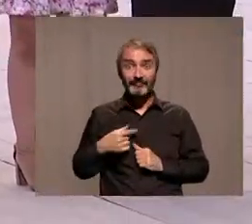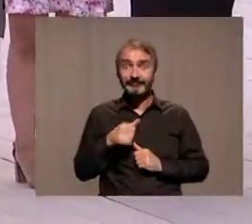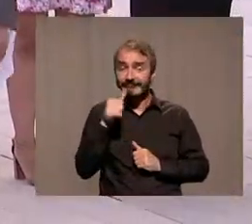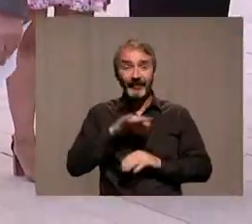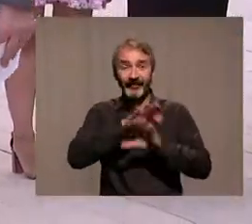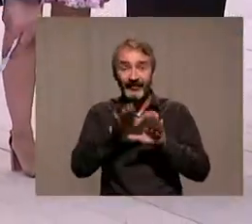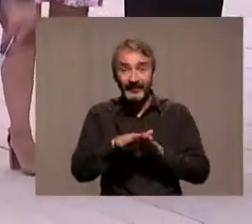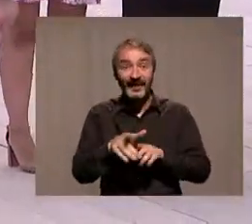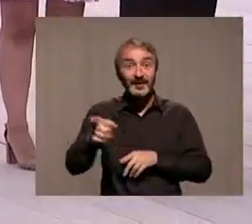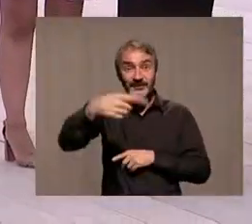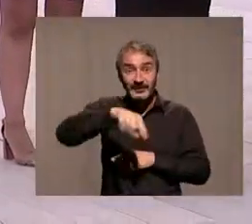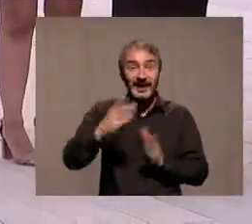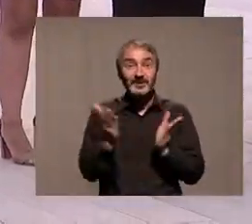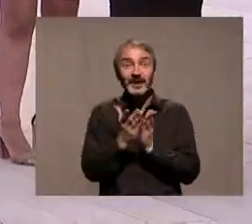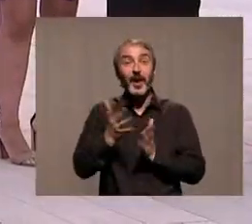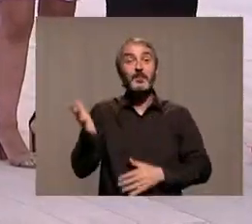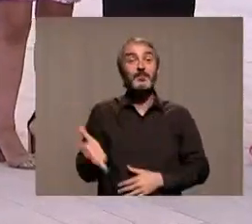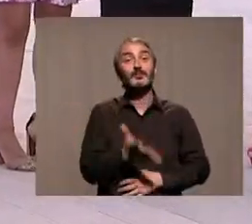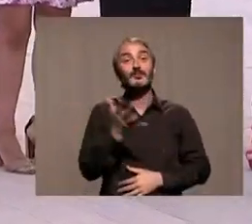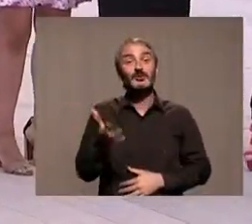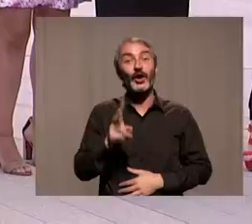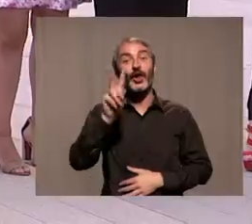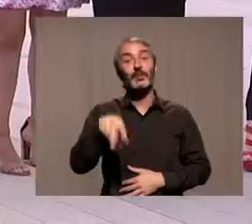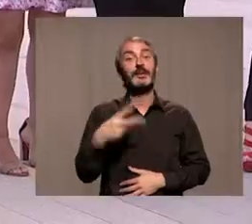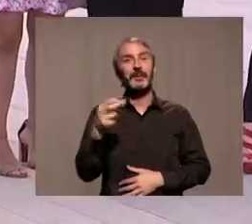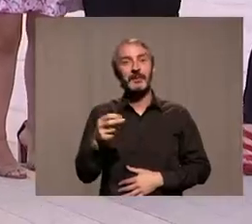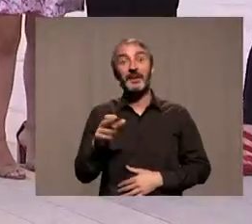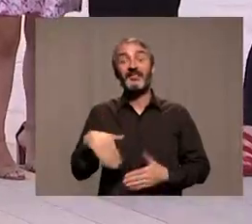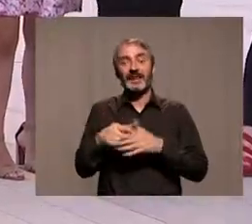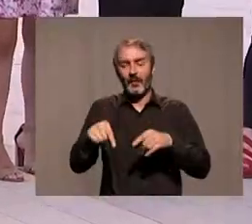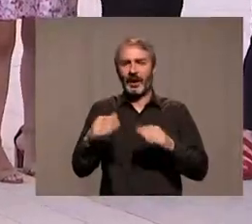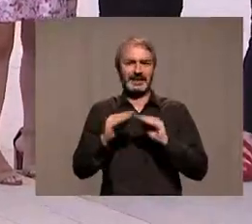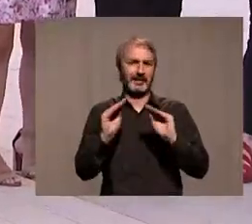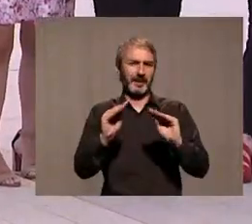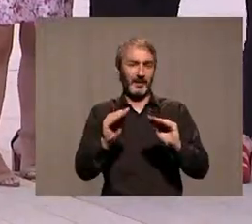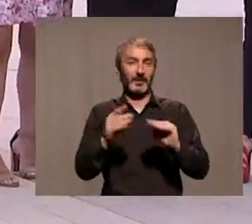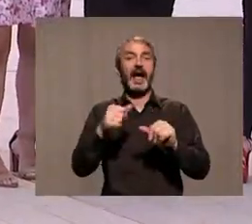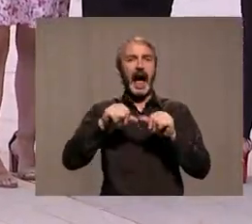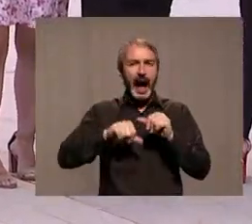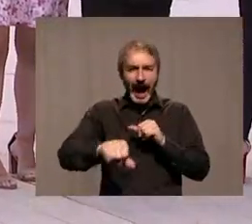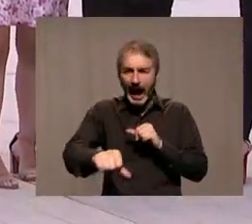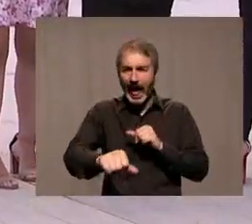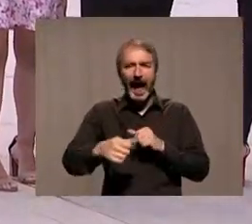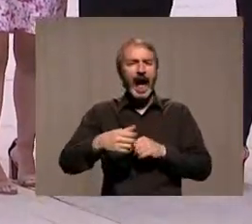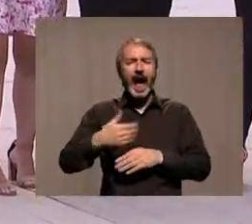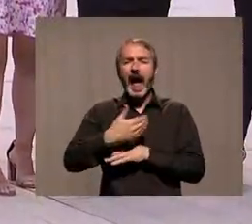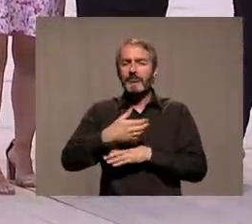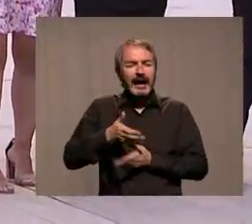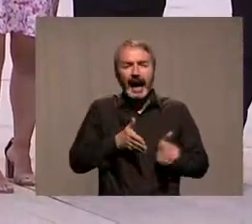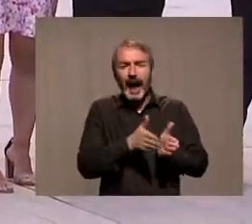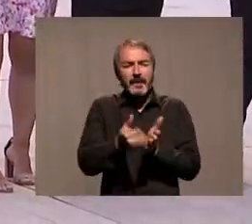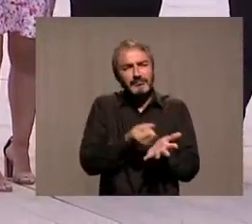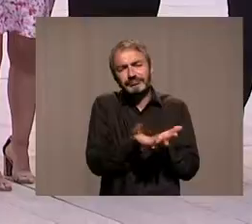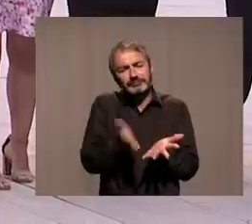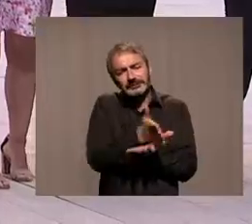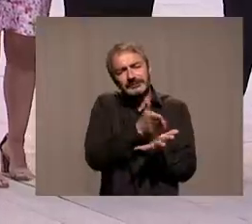s'acaba. Estudiants de la promoció 2020. Fins avui la UPF ha estat casa vostra. A partir d'ara se us obren 1000 camins per explorar i